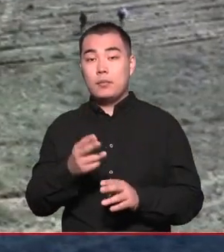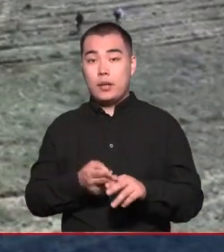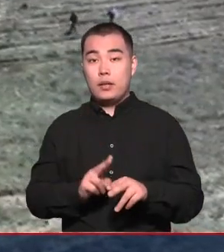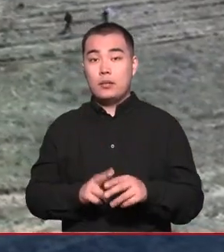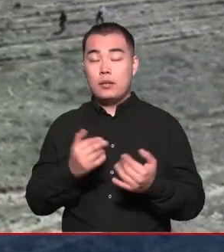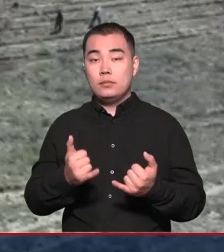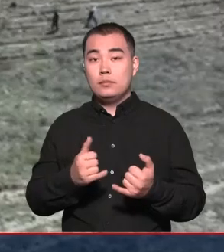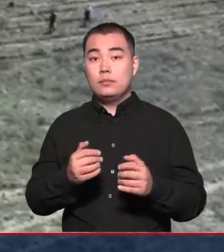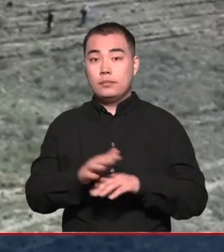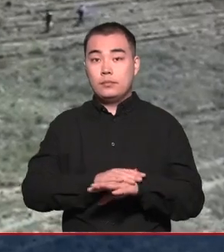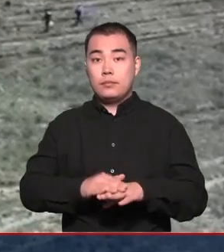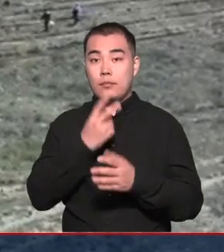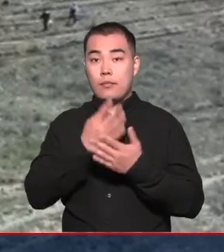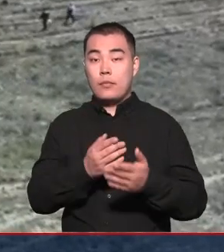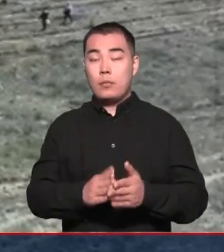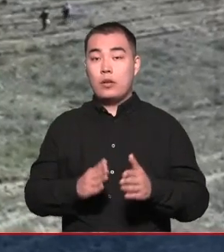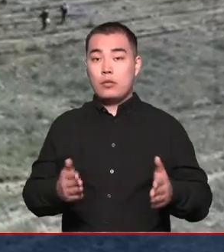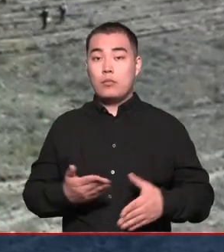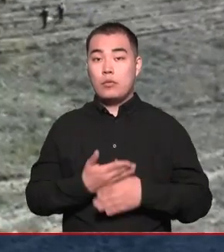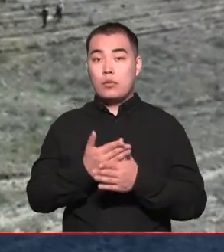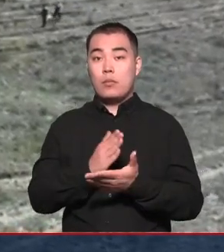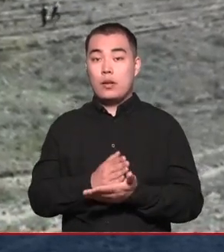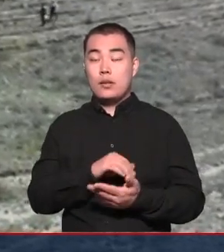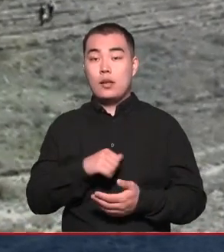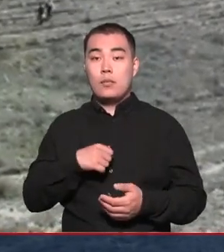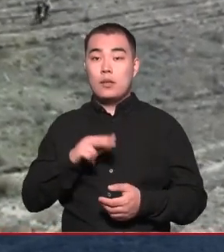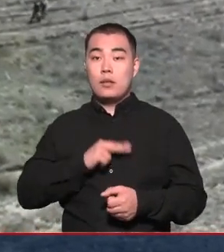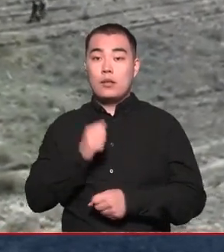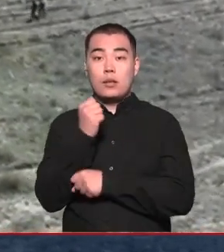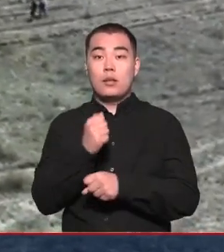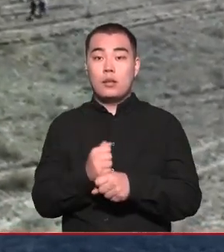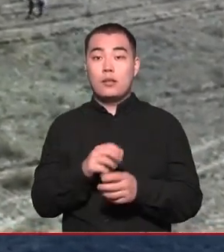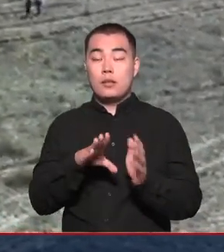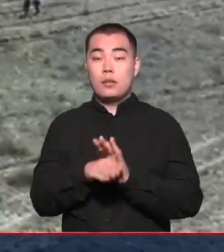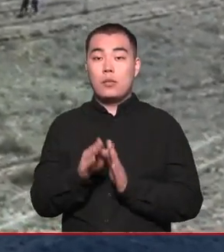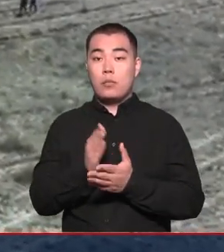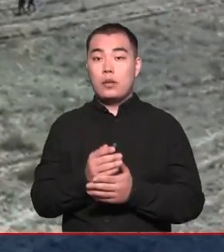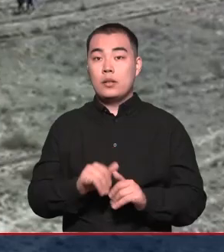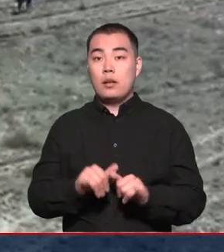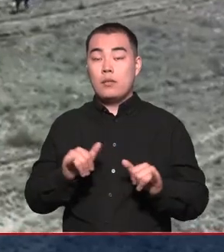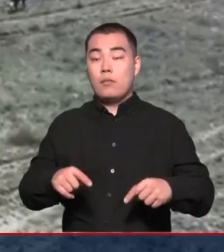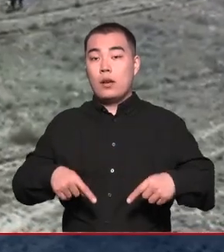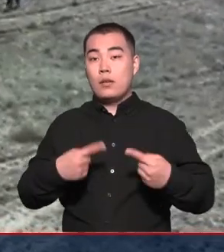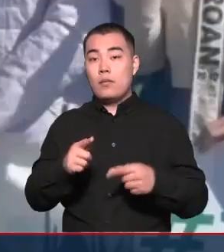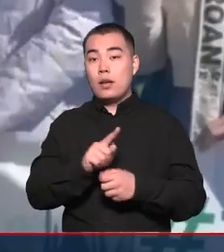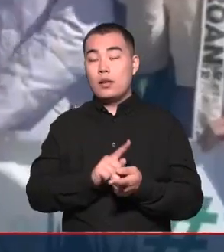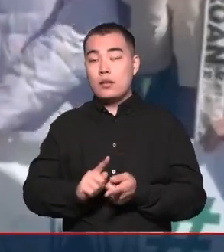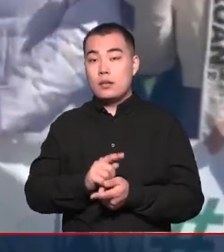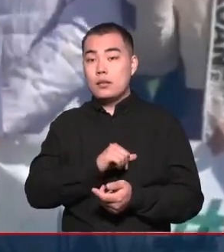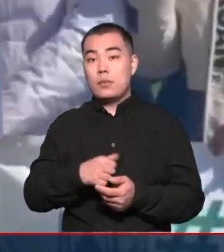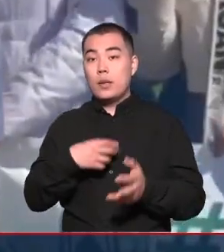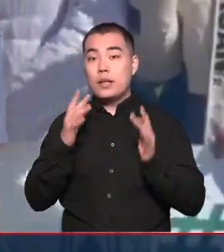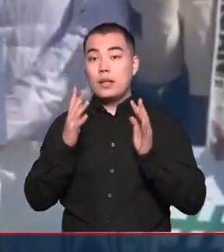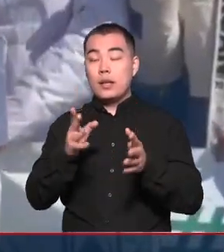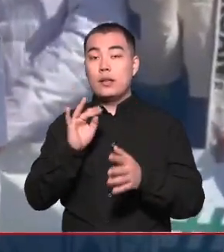такие массовые акции – большая помощь. Молодежь и трудовые коллективы так вносят свой вклад в восстановление уникального соснового леса.